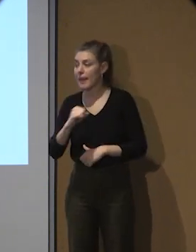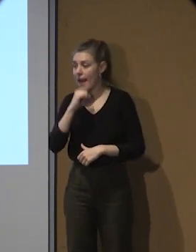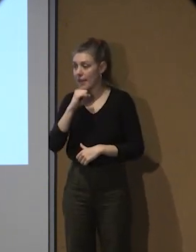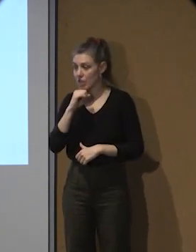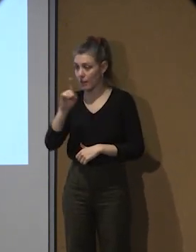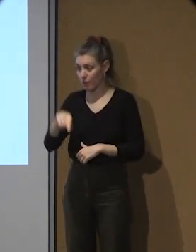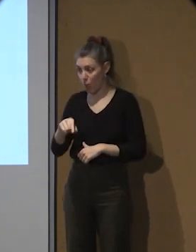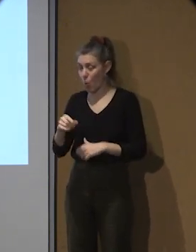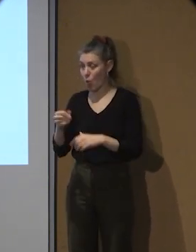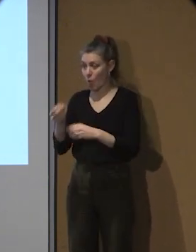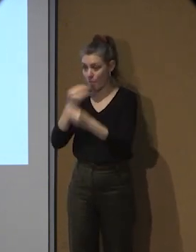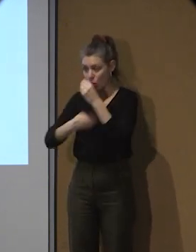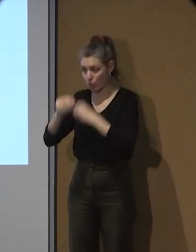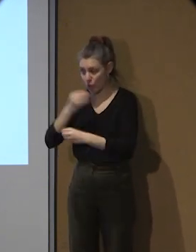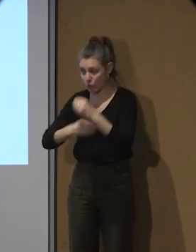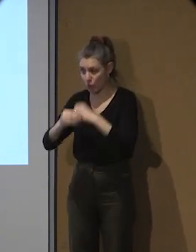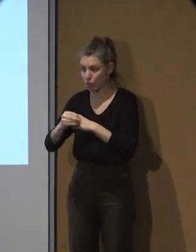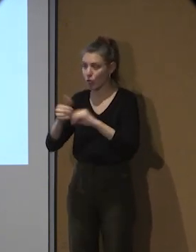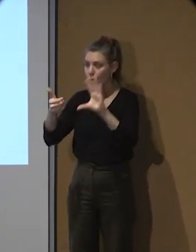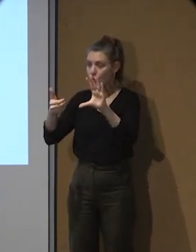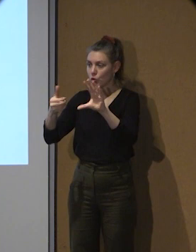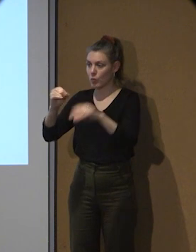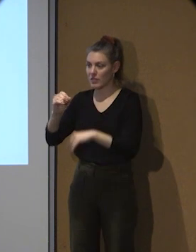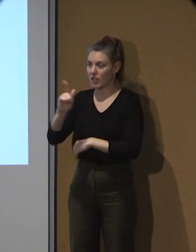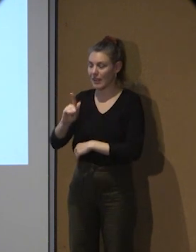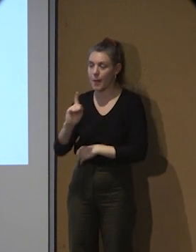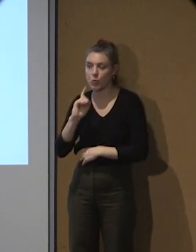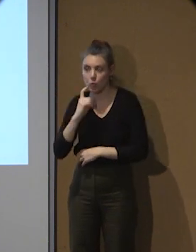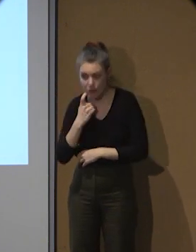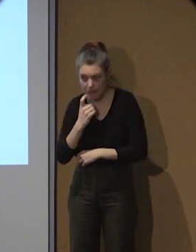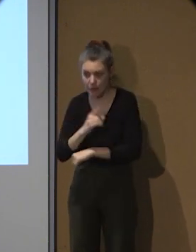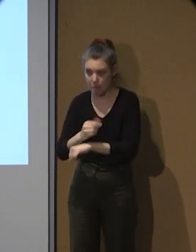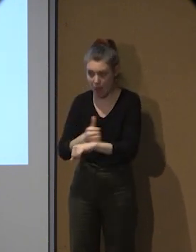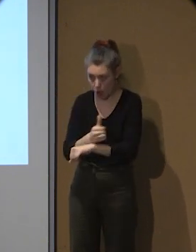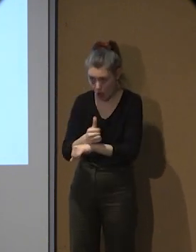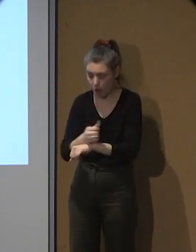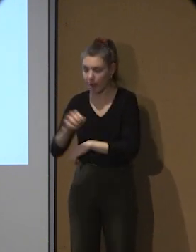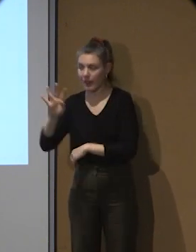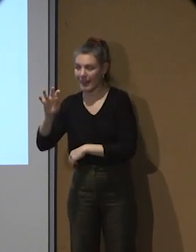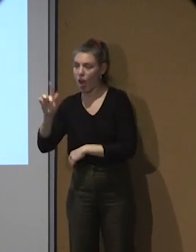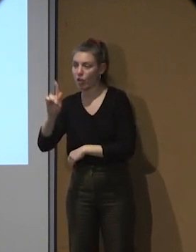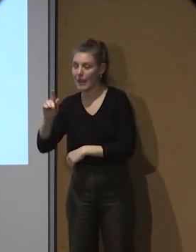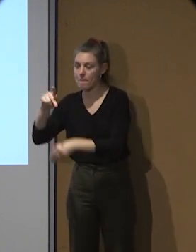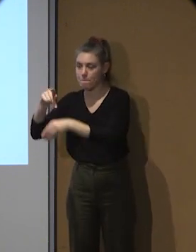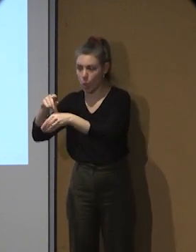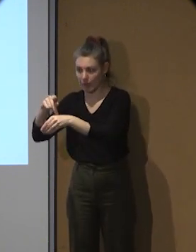glucides après, justement dans les 3-4 heures, 60 grammes par heure, 40 grammes de protéines. Et puis après, ça va